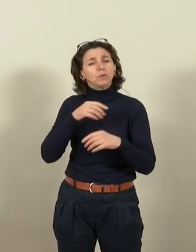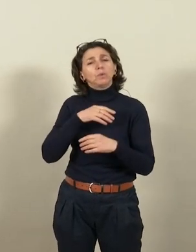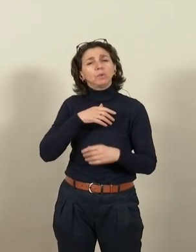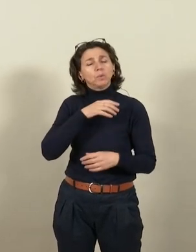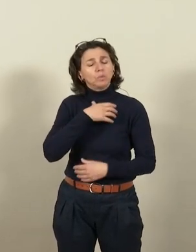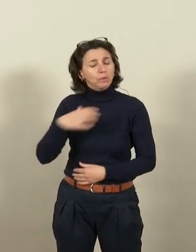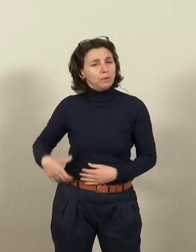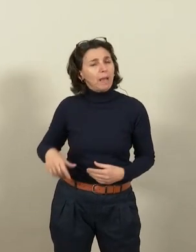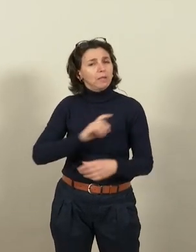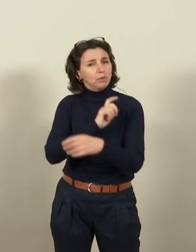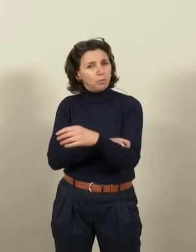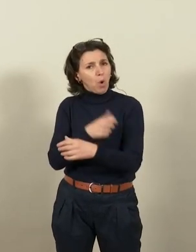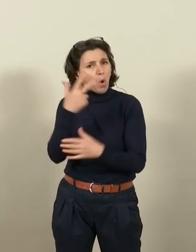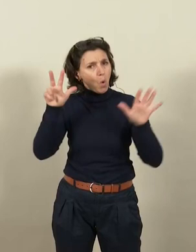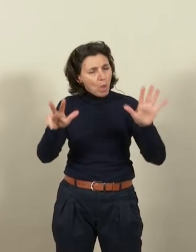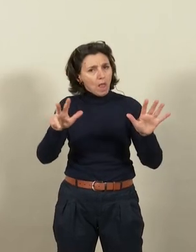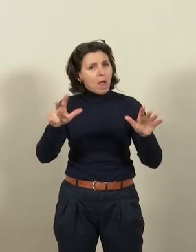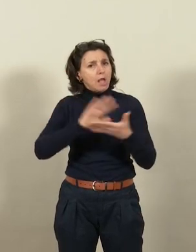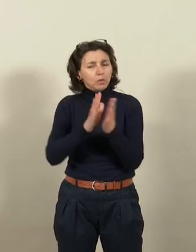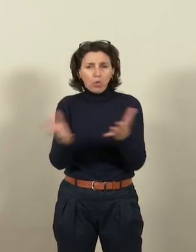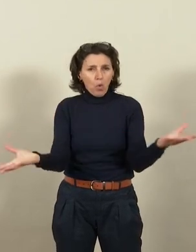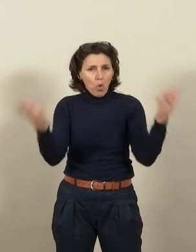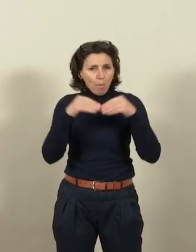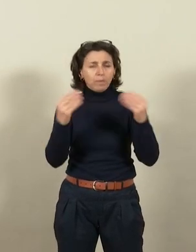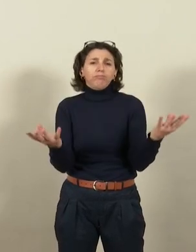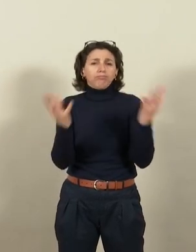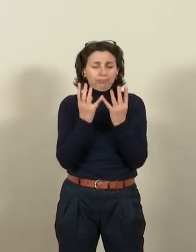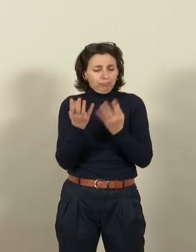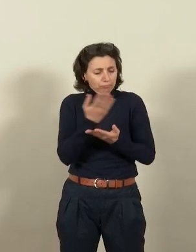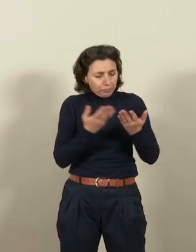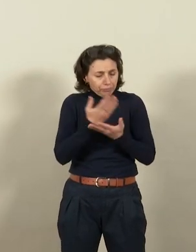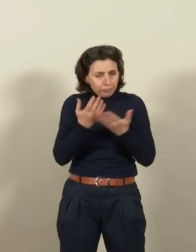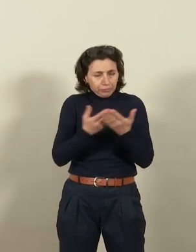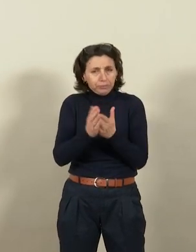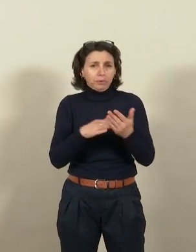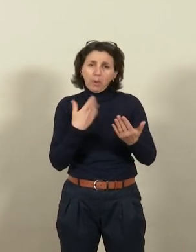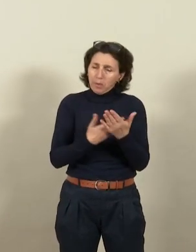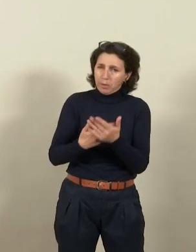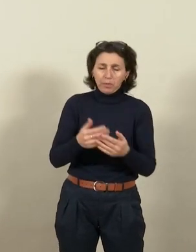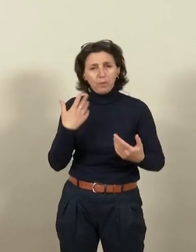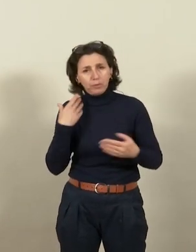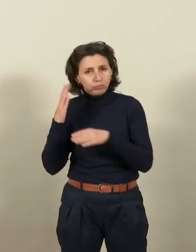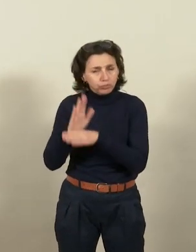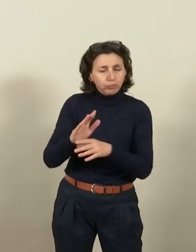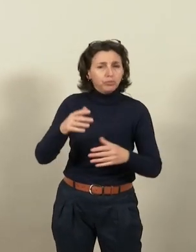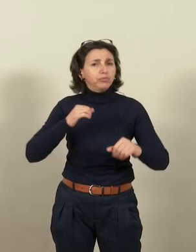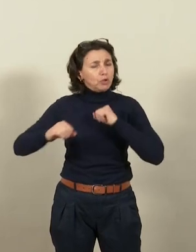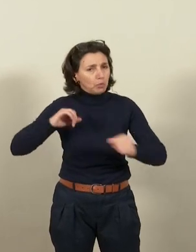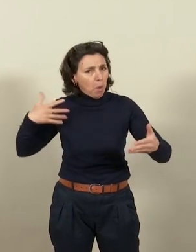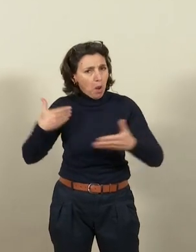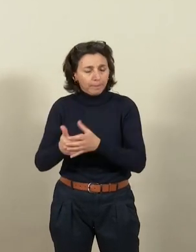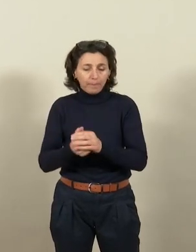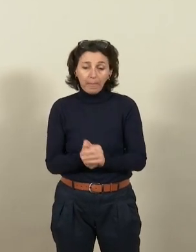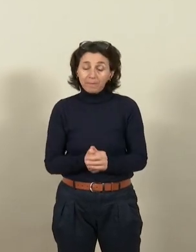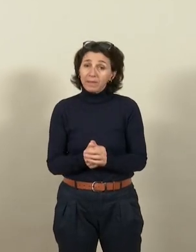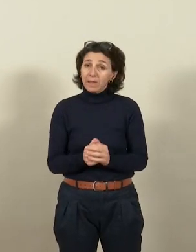commune ont apporté des propositions d'indicateurs et de preuves d'action dans chaque thématique désormais